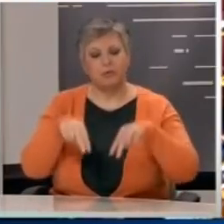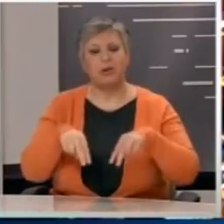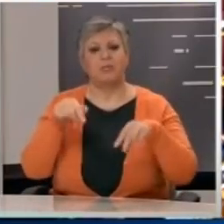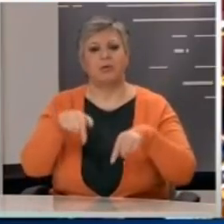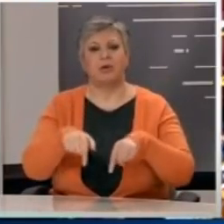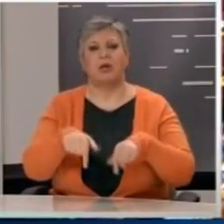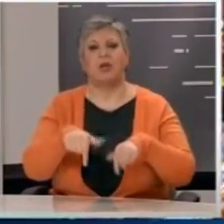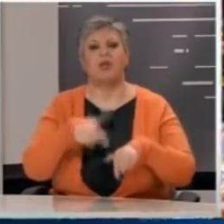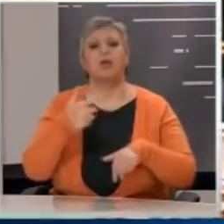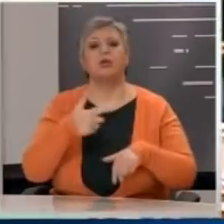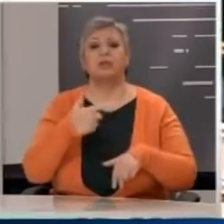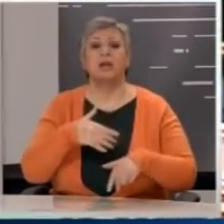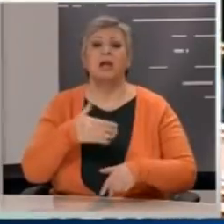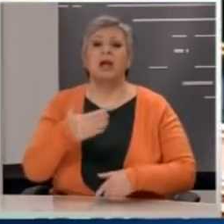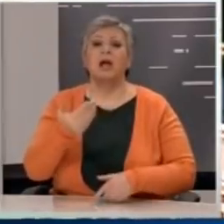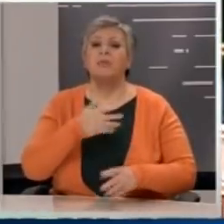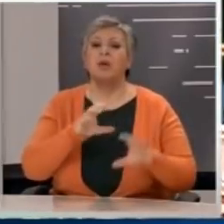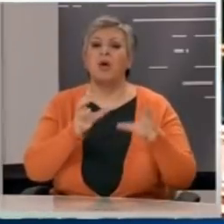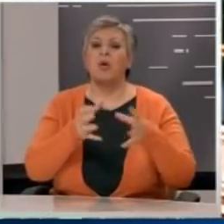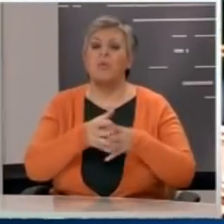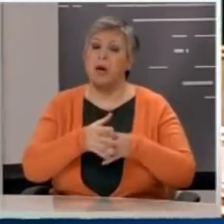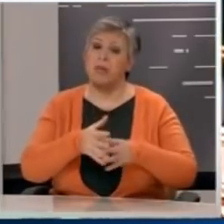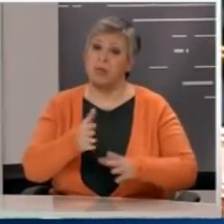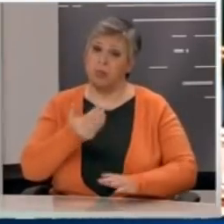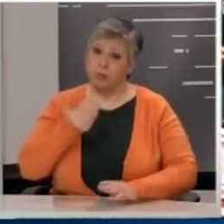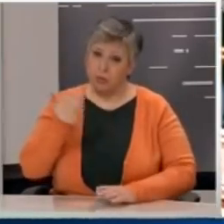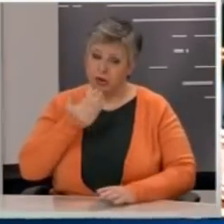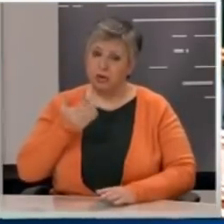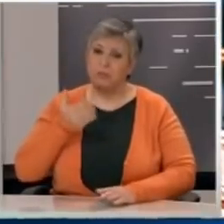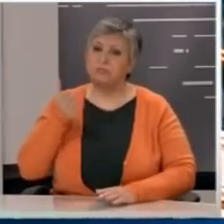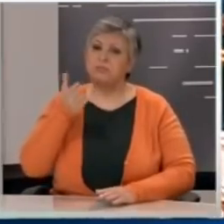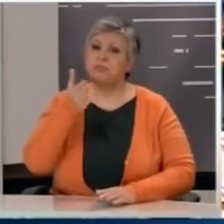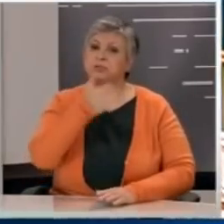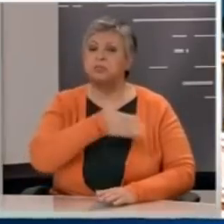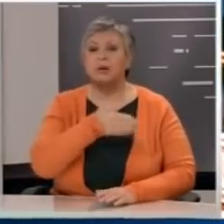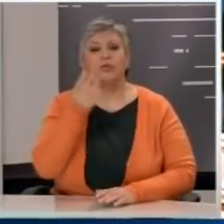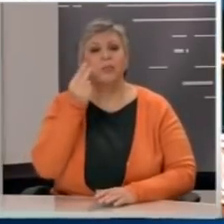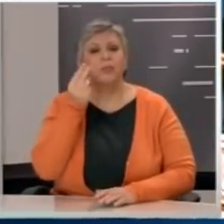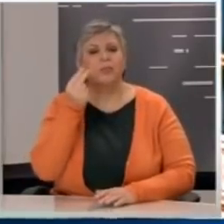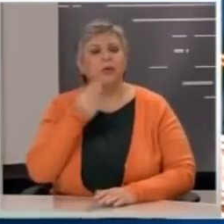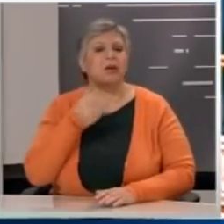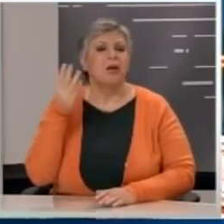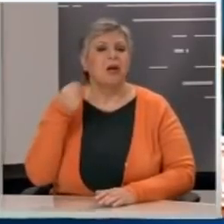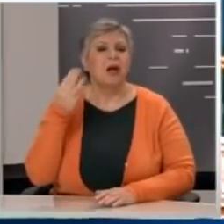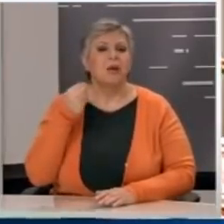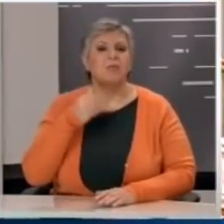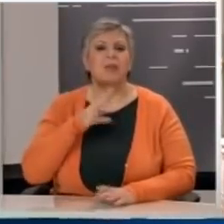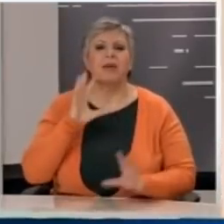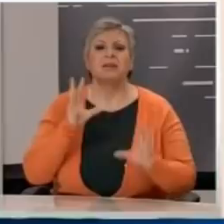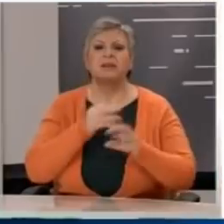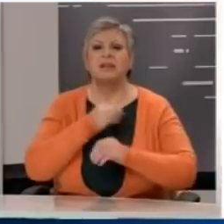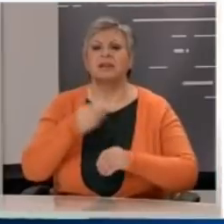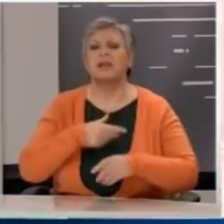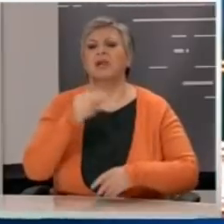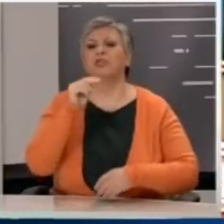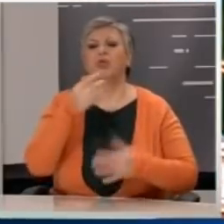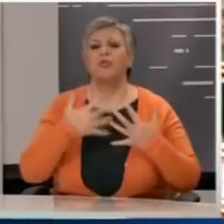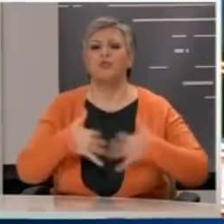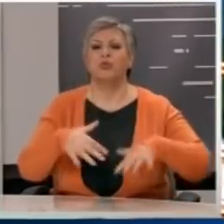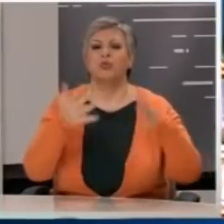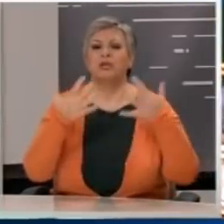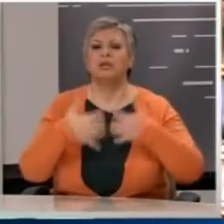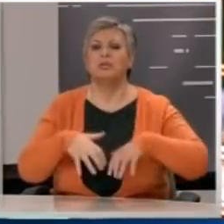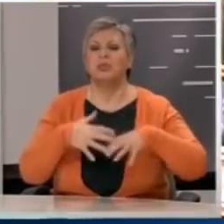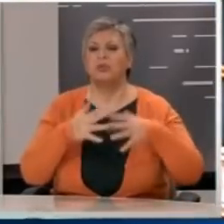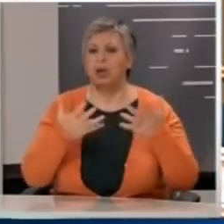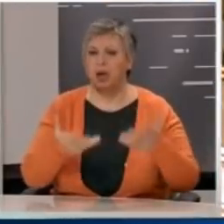συνεδρίαση, αφού ενημερώθηκαν για την ιστορία του κτηρίου και τον τρόπο οργάνωσης και λειτουργίας της Βουλής και ξεναγήθηκαν στην έκθεση της